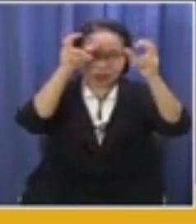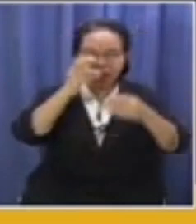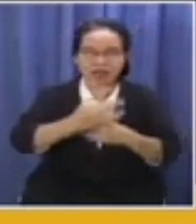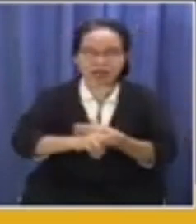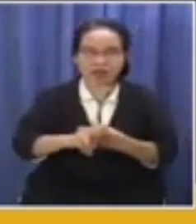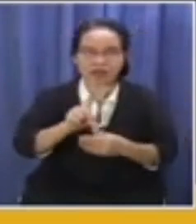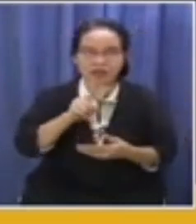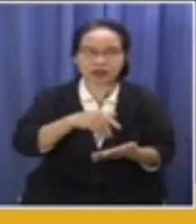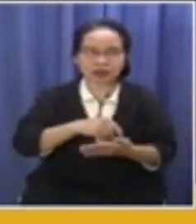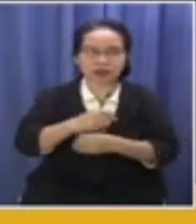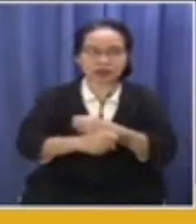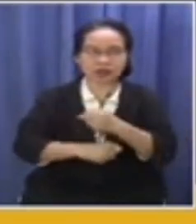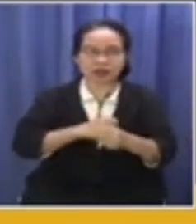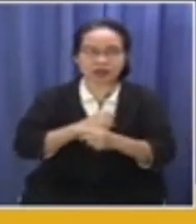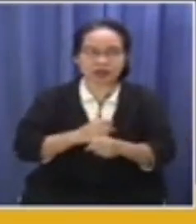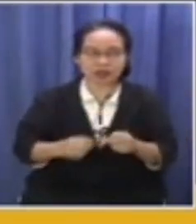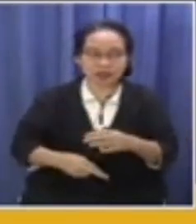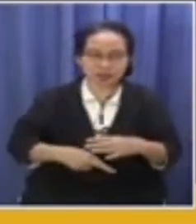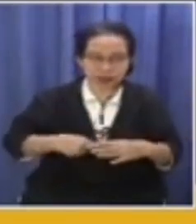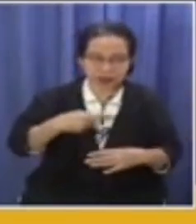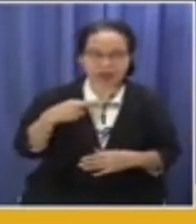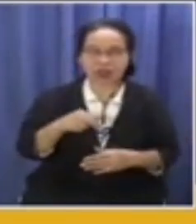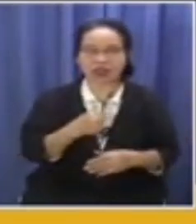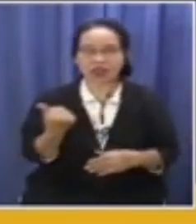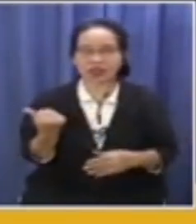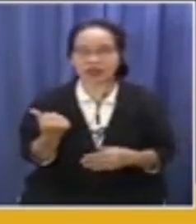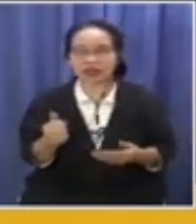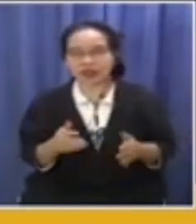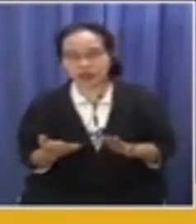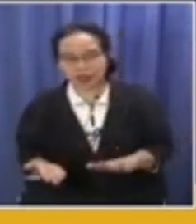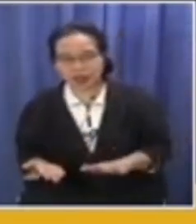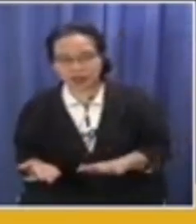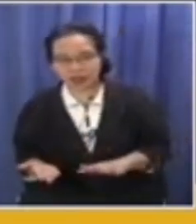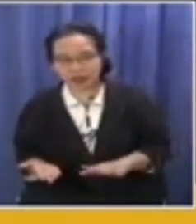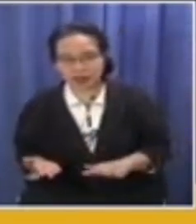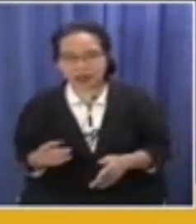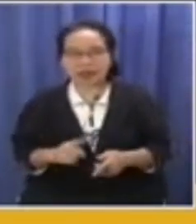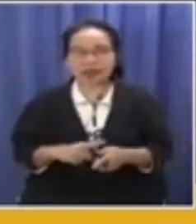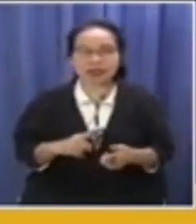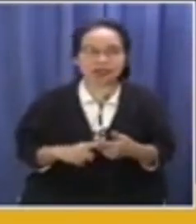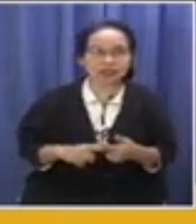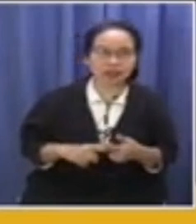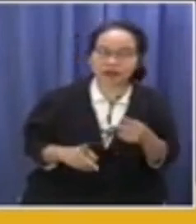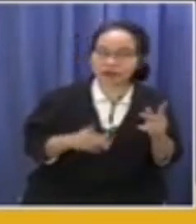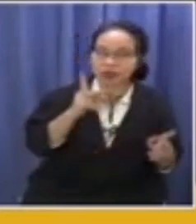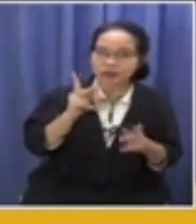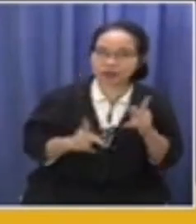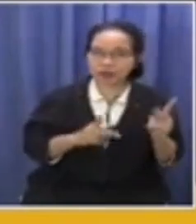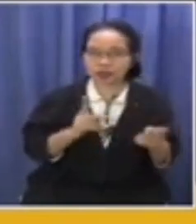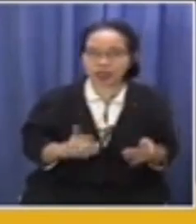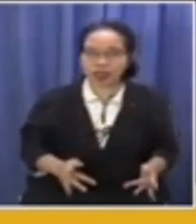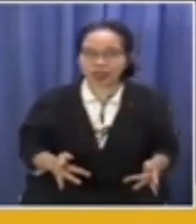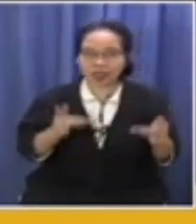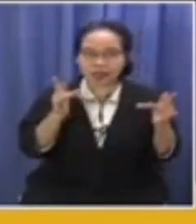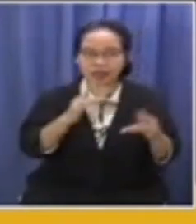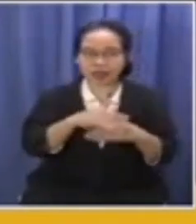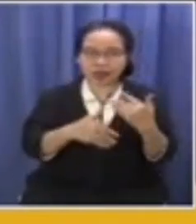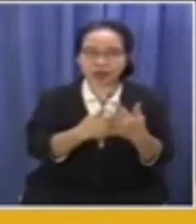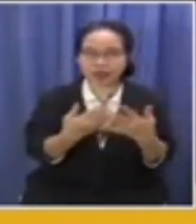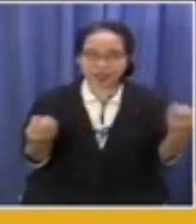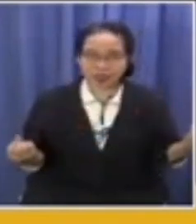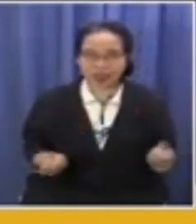pagkaraan ng is lib taon Bubuhayin yung iba sa mga patay e ang mga tao non e buhay na lahat